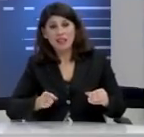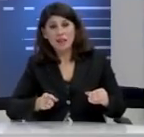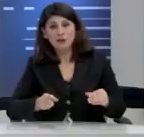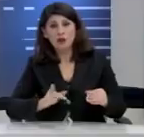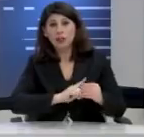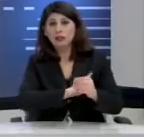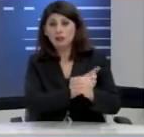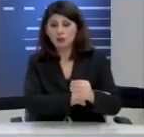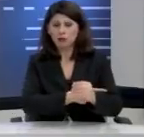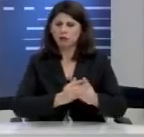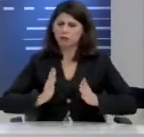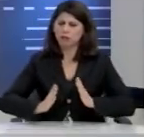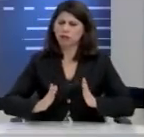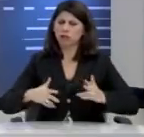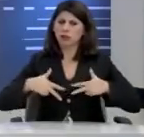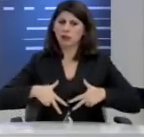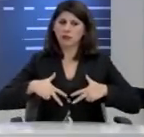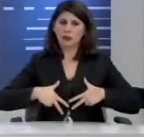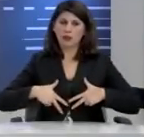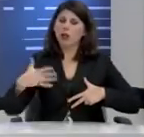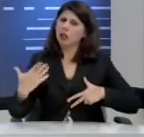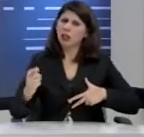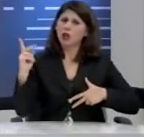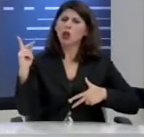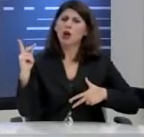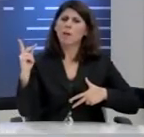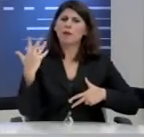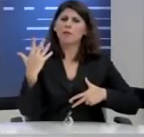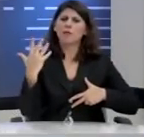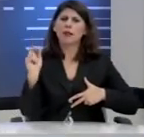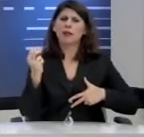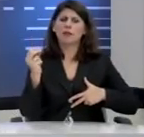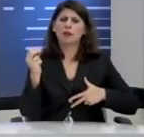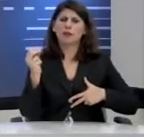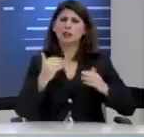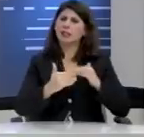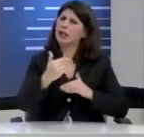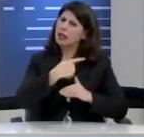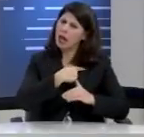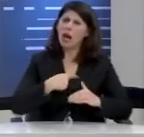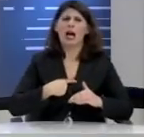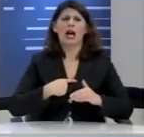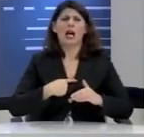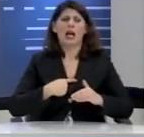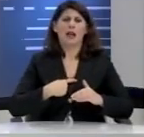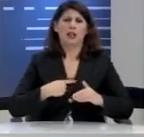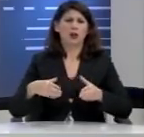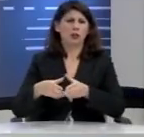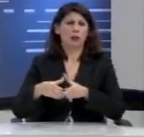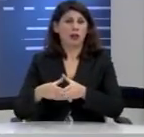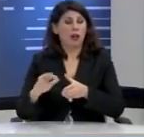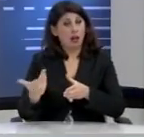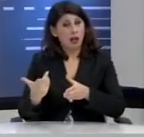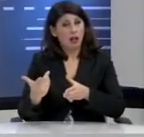τη δυνατότητα να κυβερνώ, αλλά και να έχει ο κύριος Καμένος 5 βουλευτές για να είναι αρχηγός κόμματος? Γιατί αφού